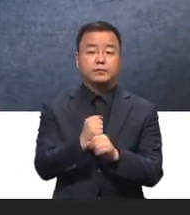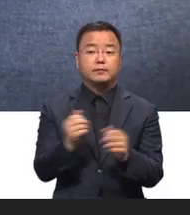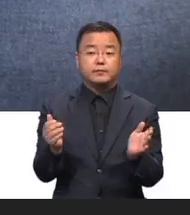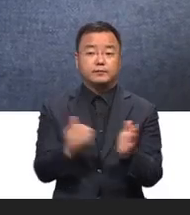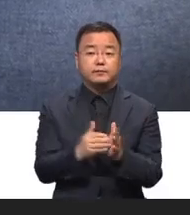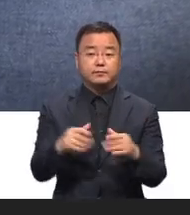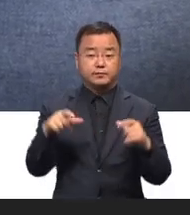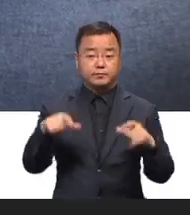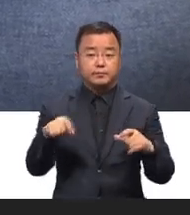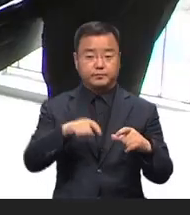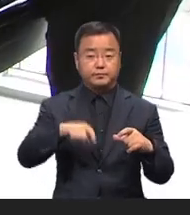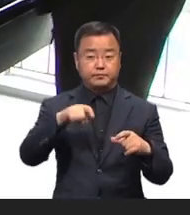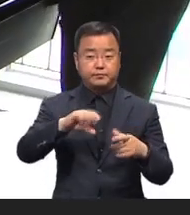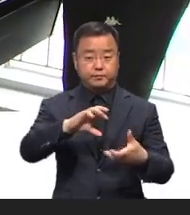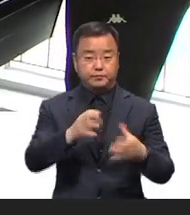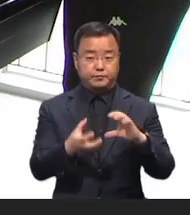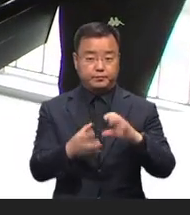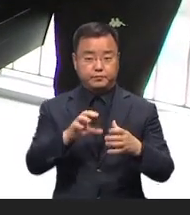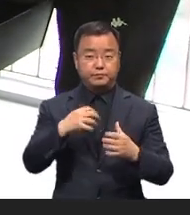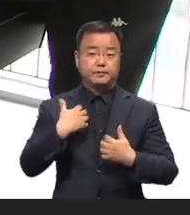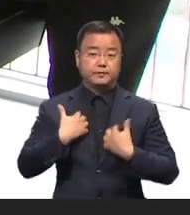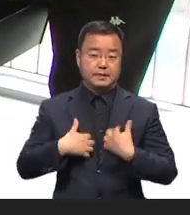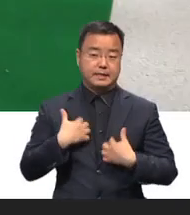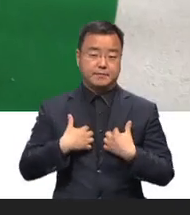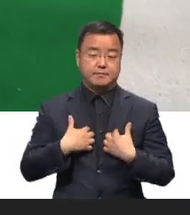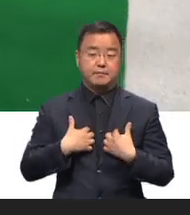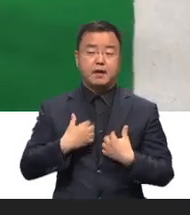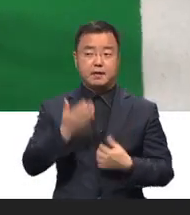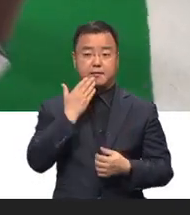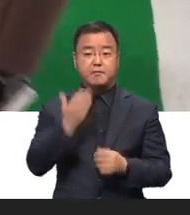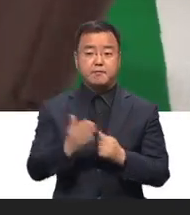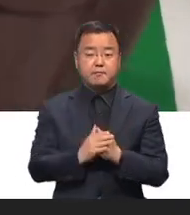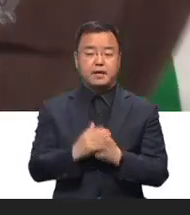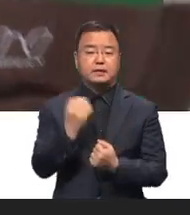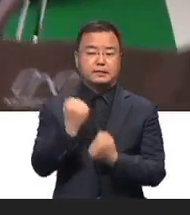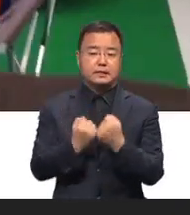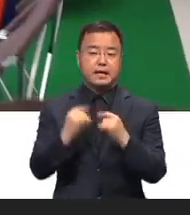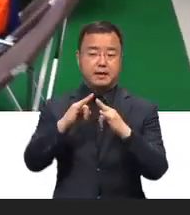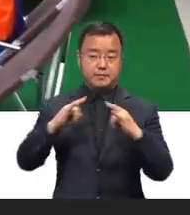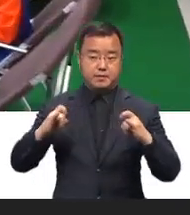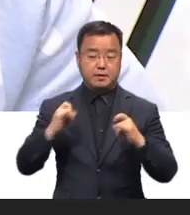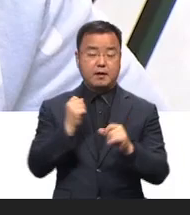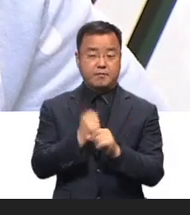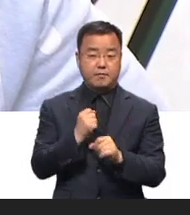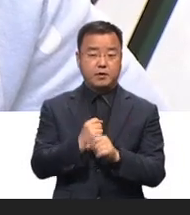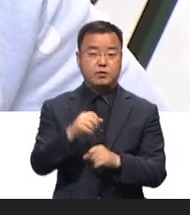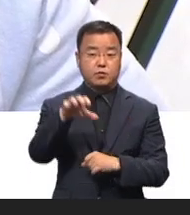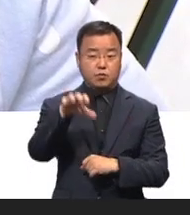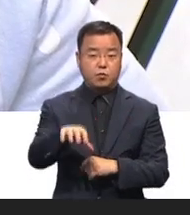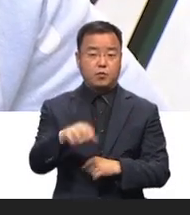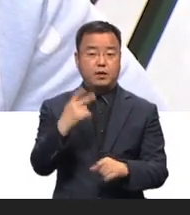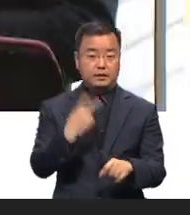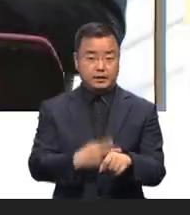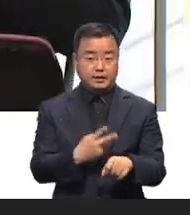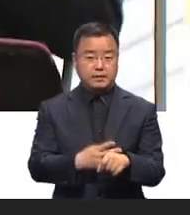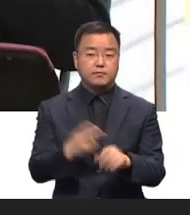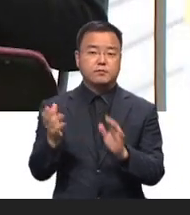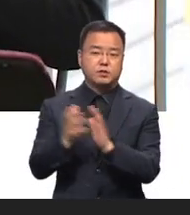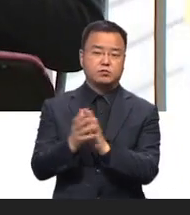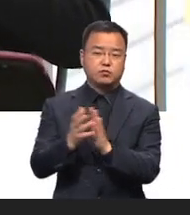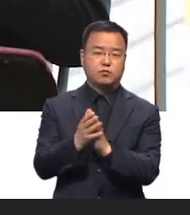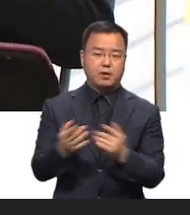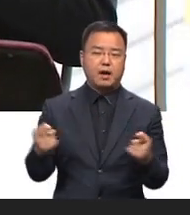이곳에서 블록놀이를 하거나 게임을 즐길 수도 있고, 캠핑장으로 꾸민 공간에서는 선생님, 친구들과